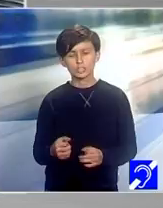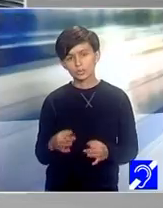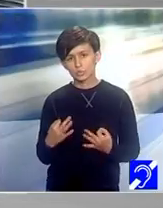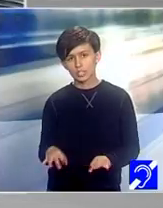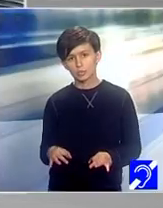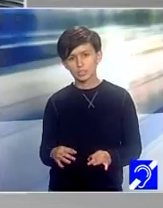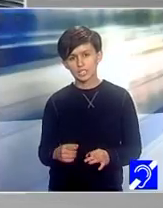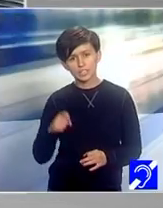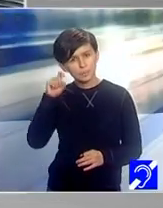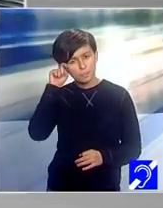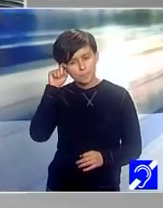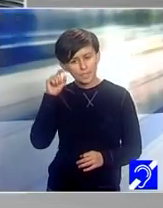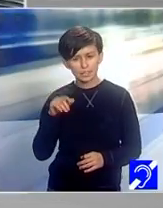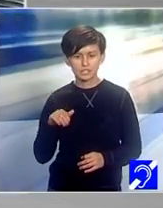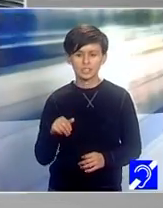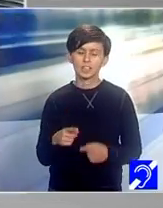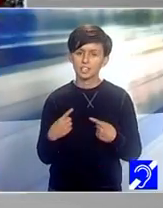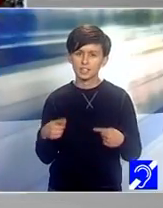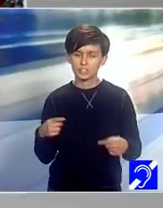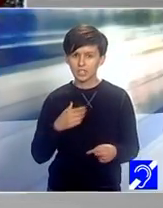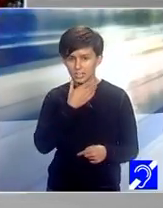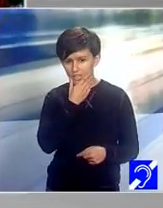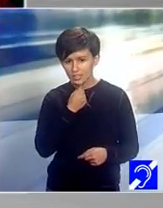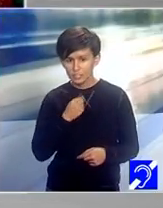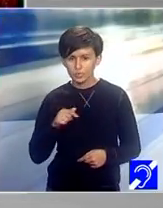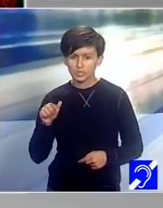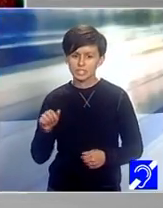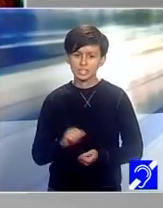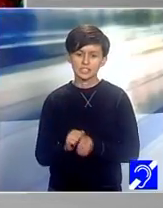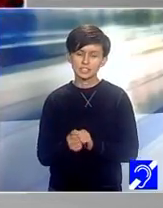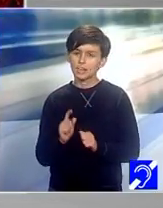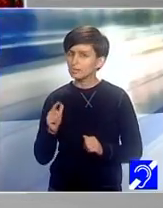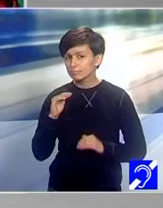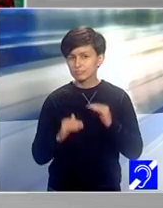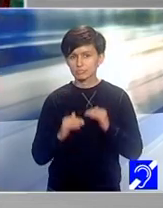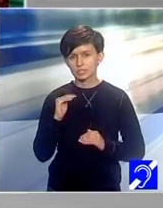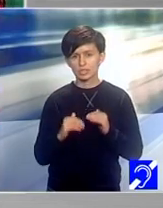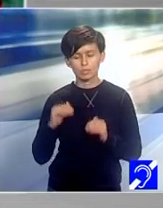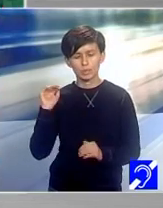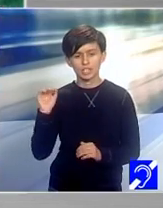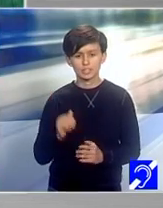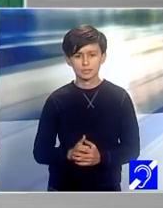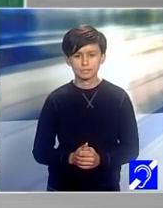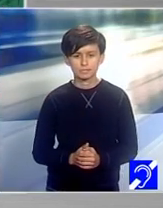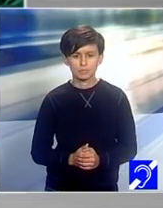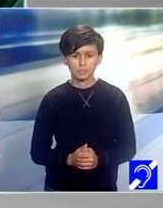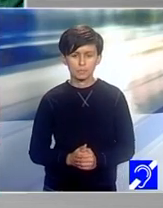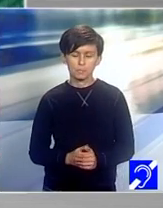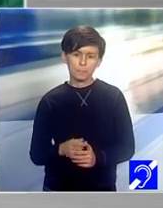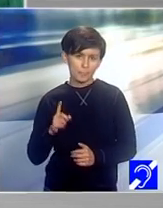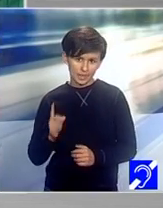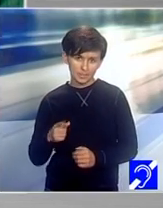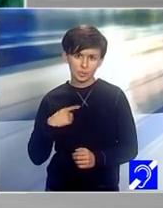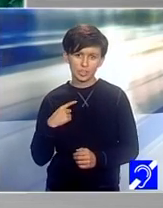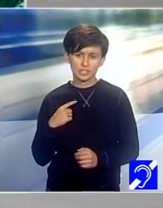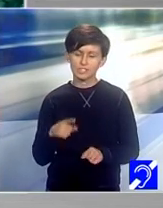par care fiecare frumusețea ei sau totuși una nu se compară atât de mult cu cealaltă? Păi trebuie să fie la